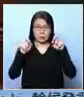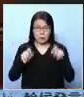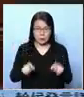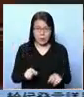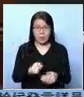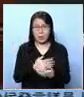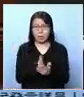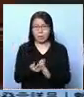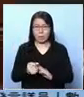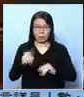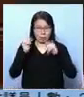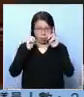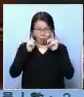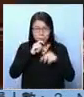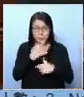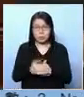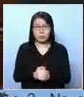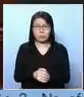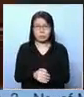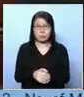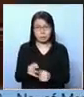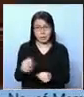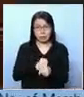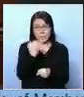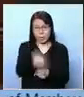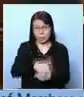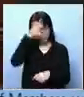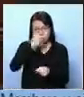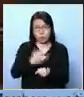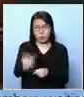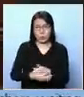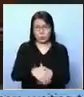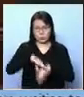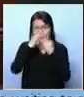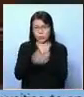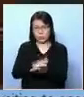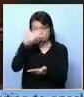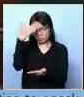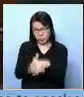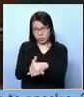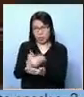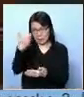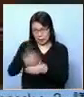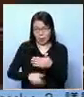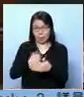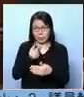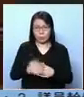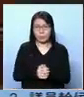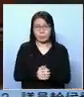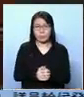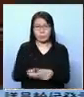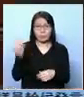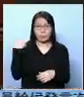都是空洞派的，那就說欸，你們做得不好，政府做得不好，那我就要剁，我要削。咁啊，有啲以